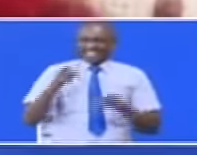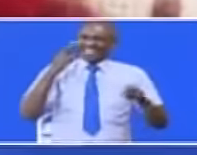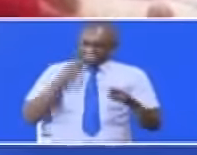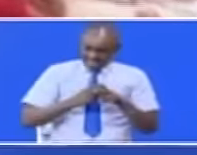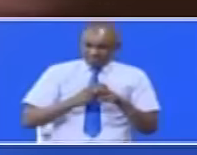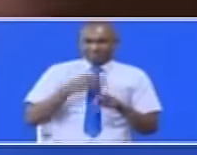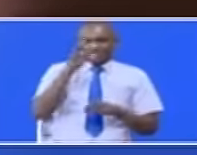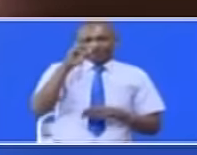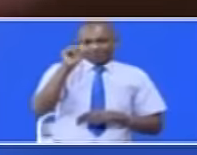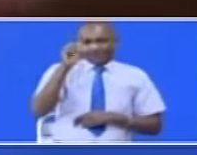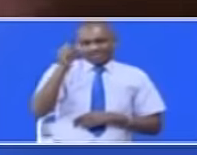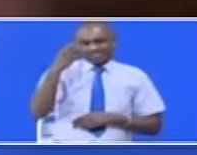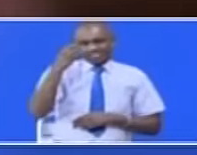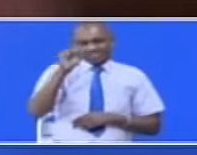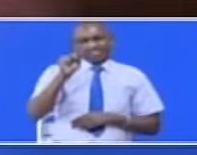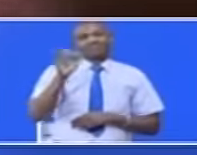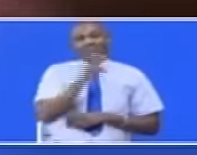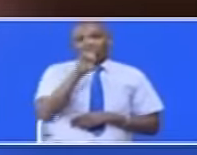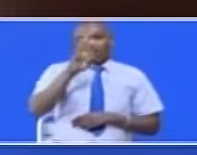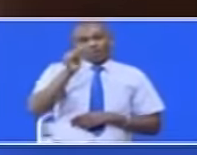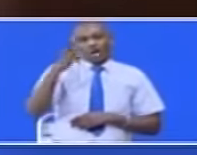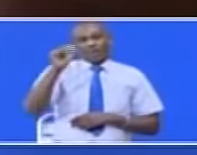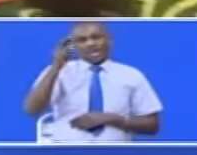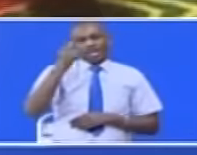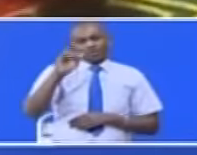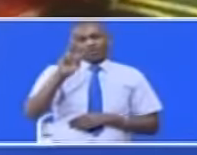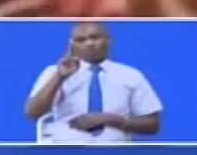waweru kwahima ka